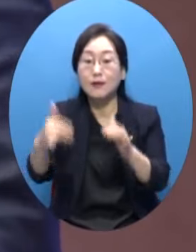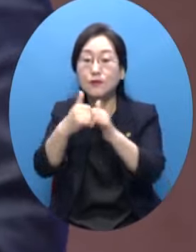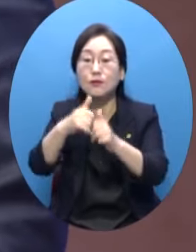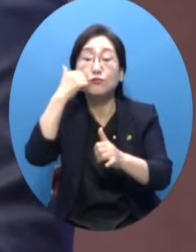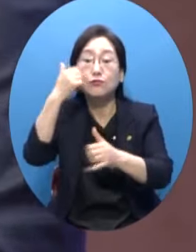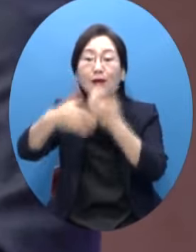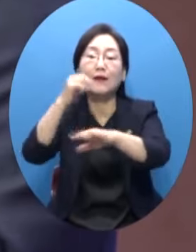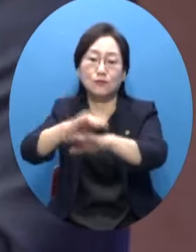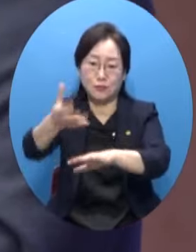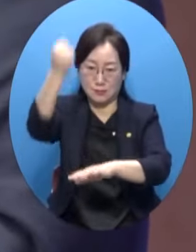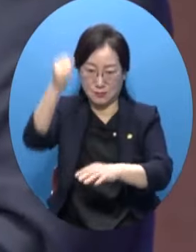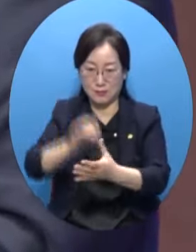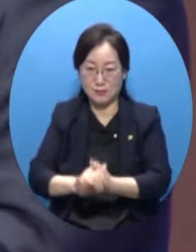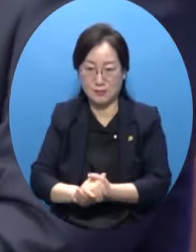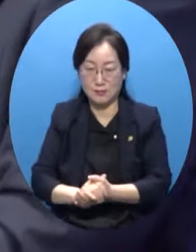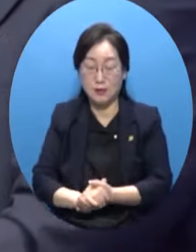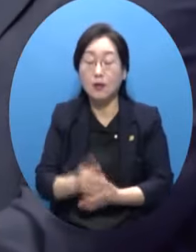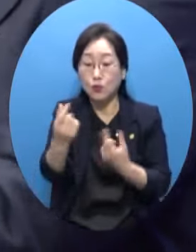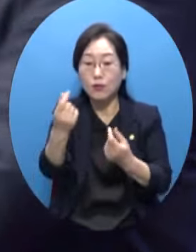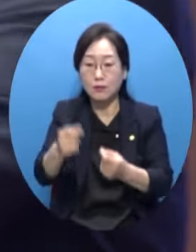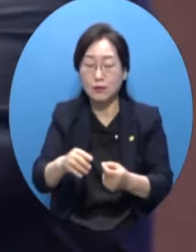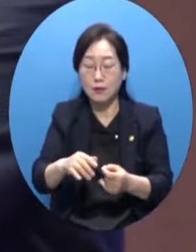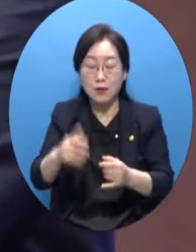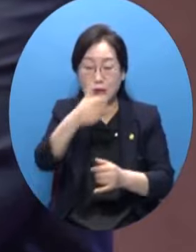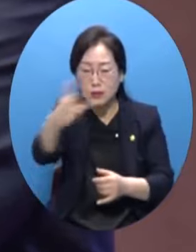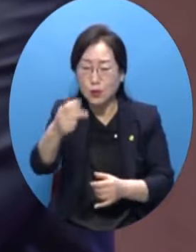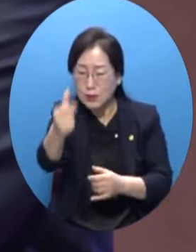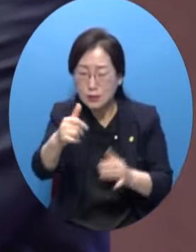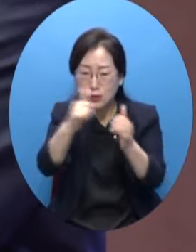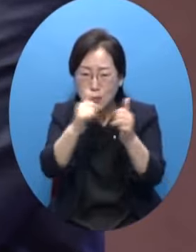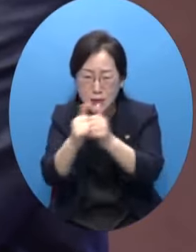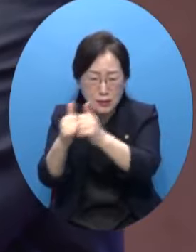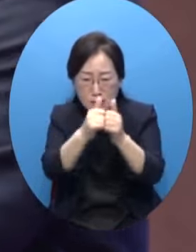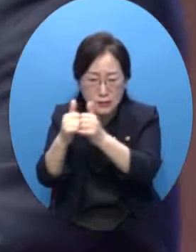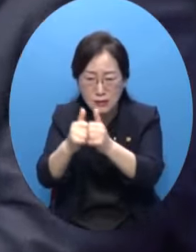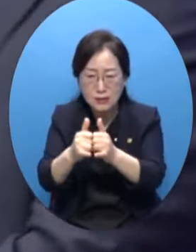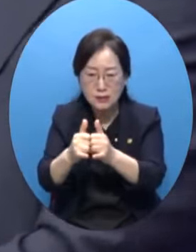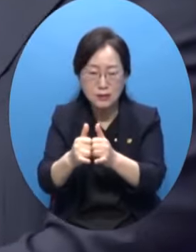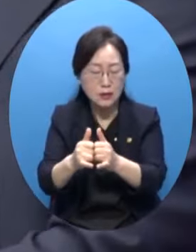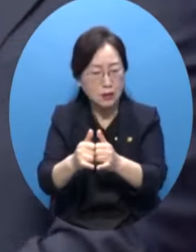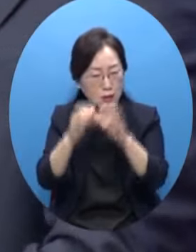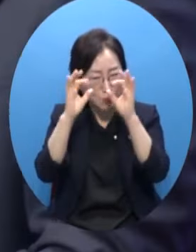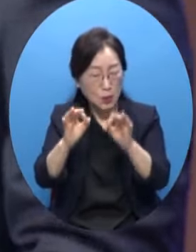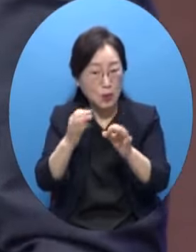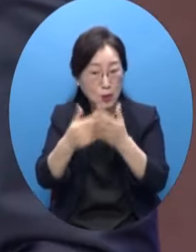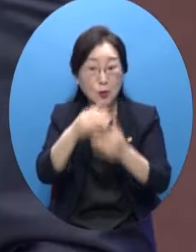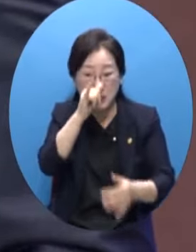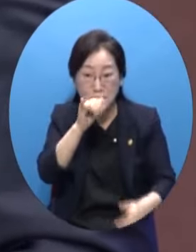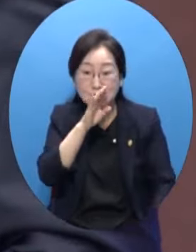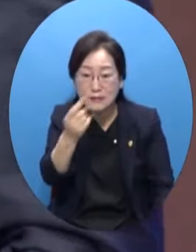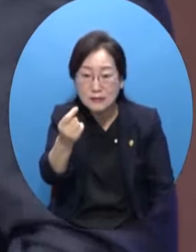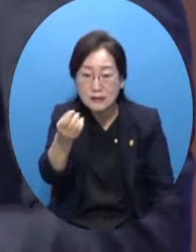것이다. 여러분, 크고 작은 전쟁이 여러분 앞에 펼쳐지게 될 것입니다. 그러나 여러분 스스로 싸우려고 하면 우리는